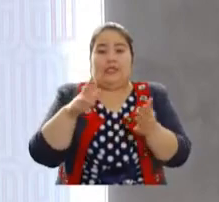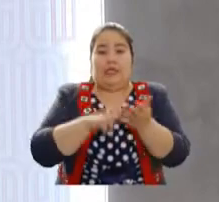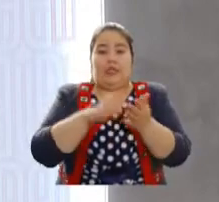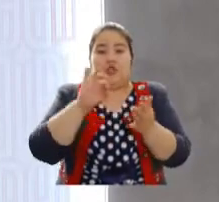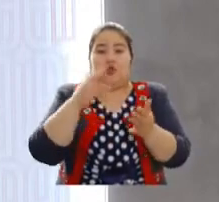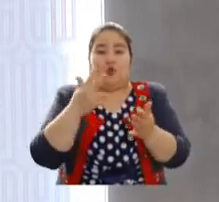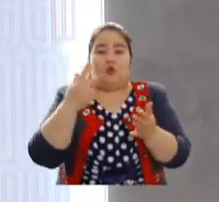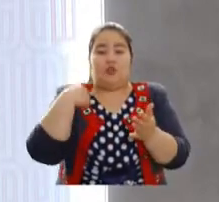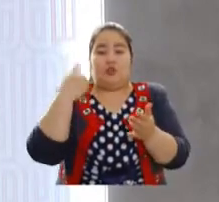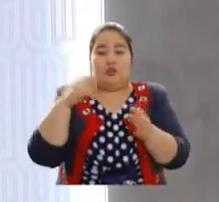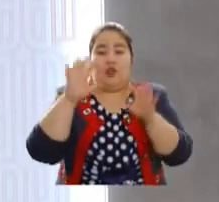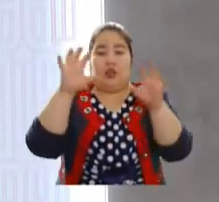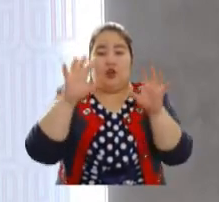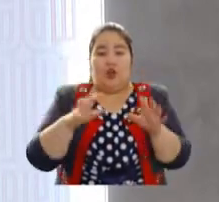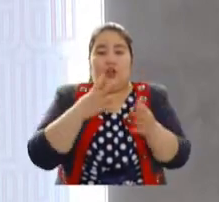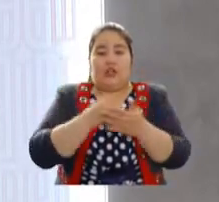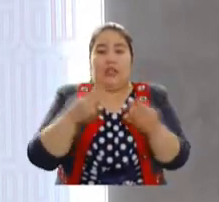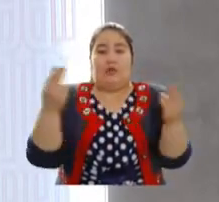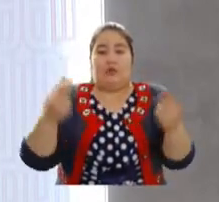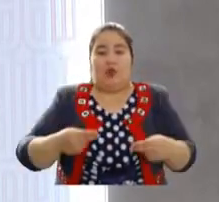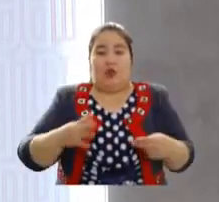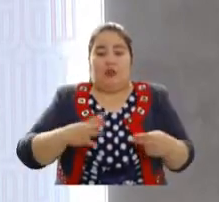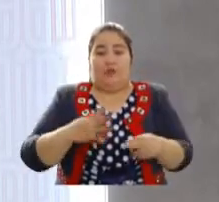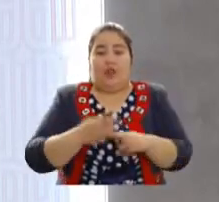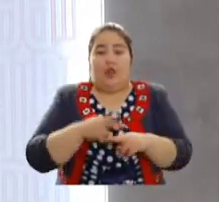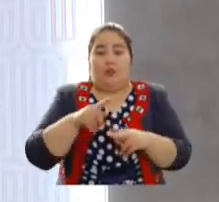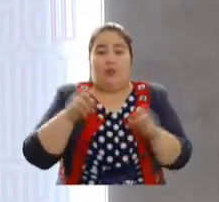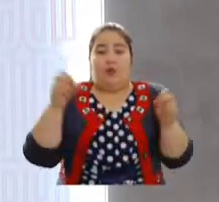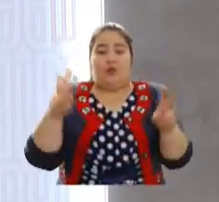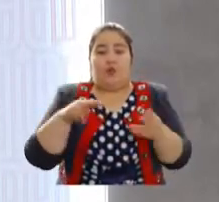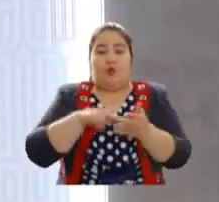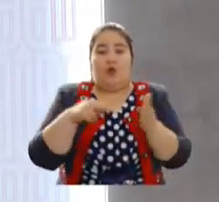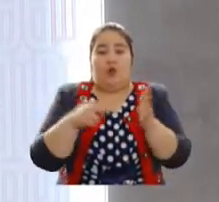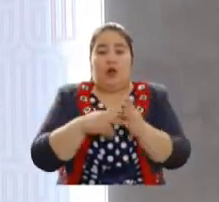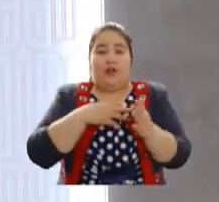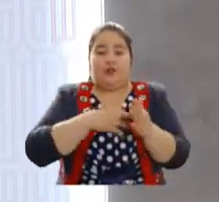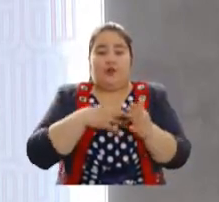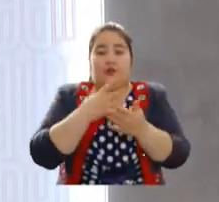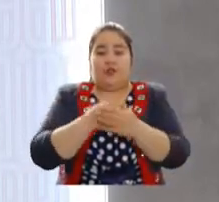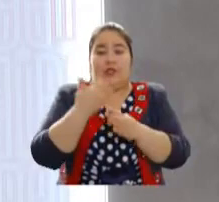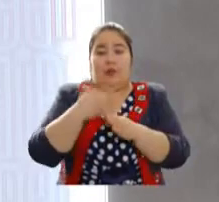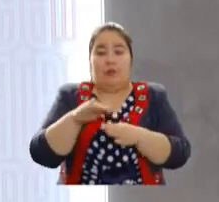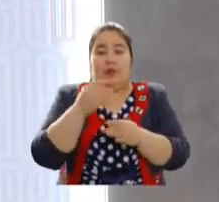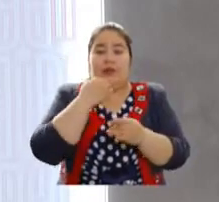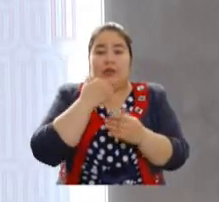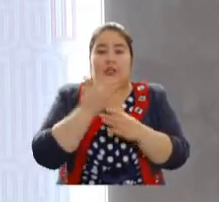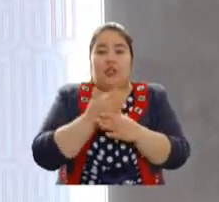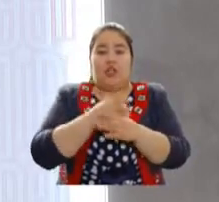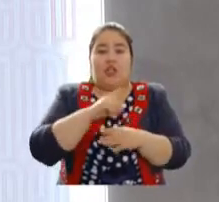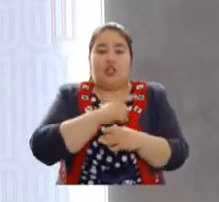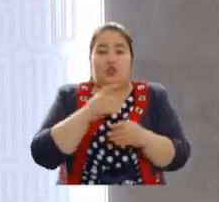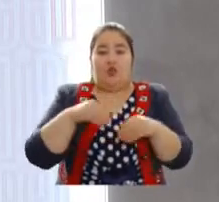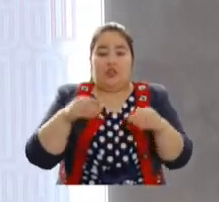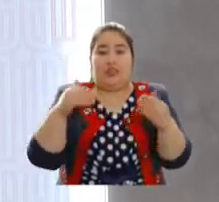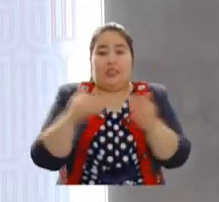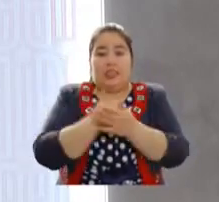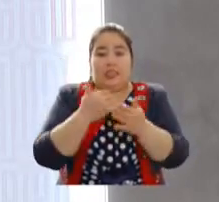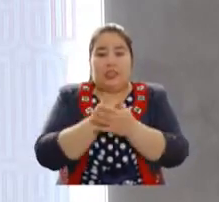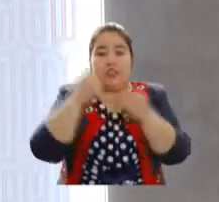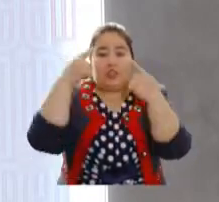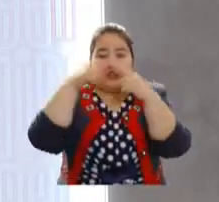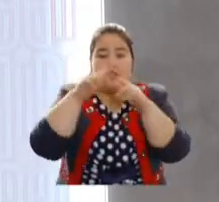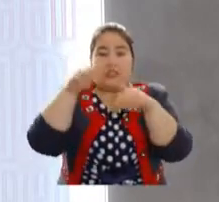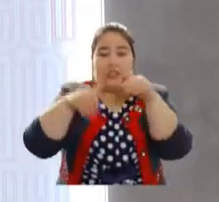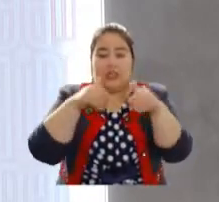PQ4803 sonli qarori imzolandi. Mazkur loyiha doirasida ajratilgan mablag'lar qishloq xo'jaligini yangilashga